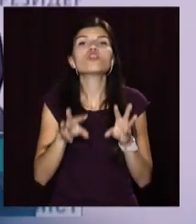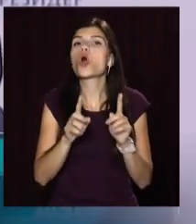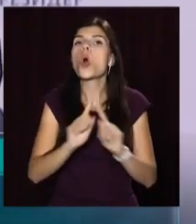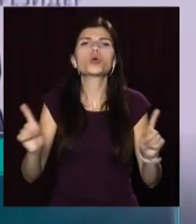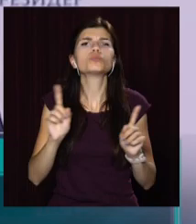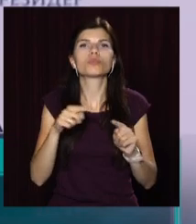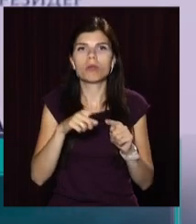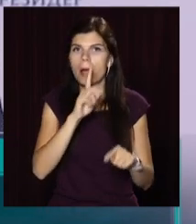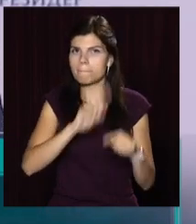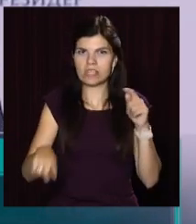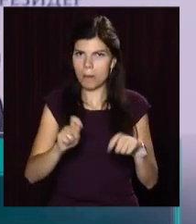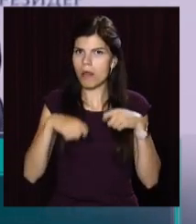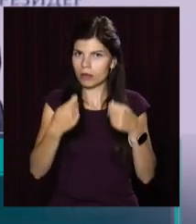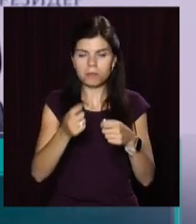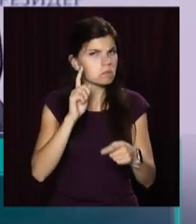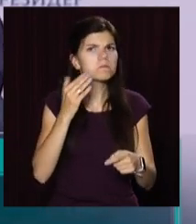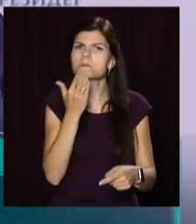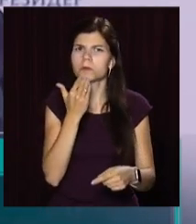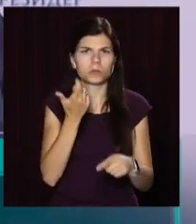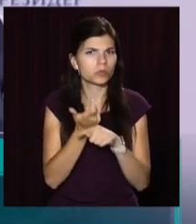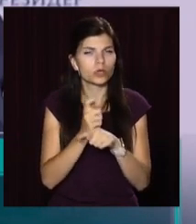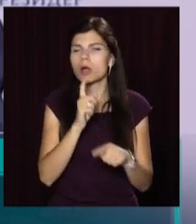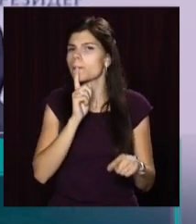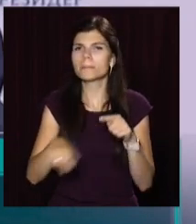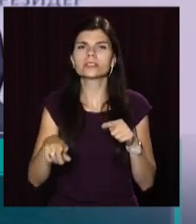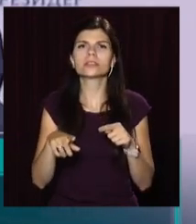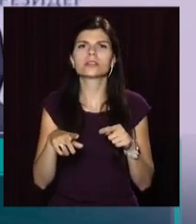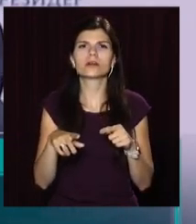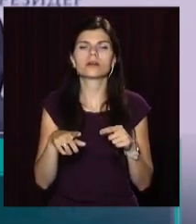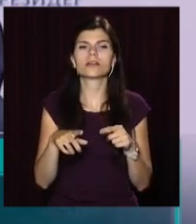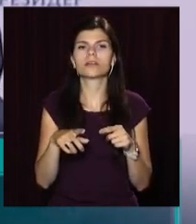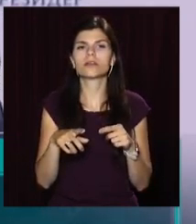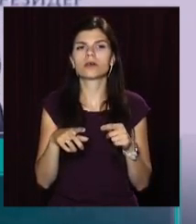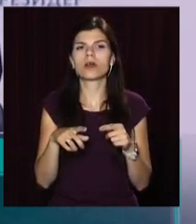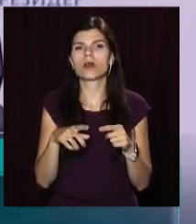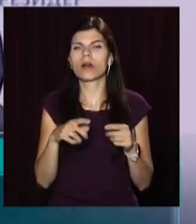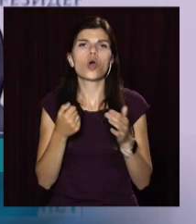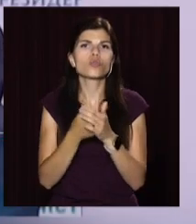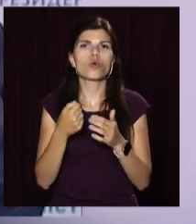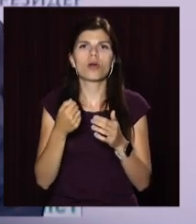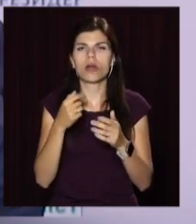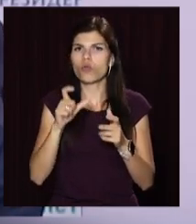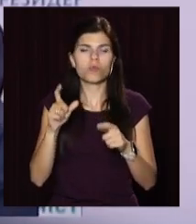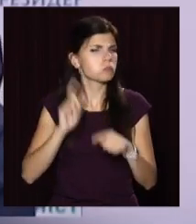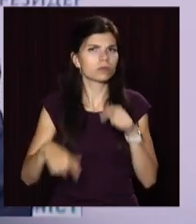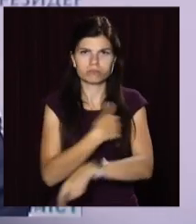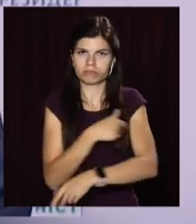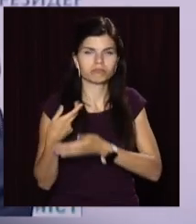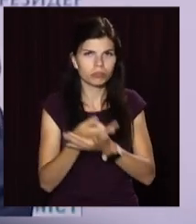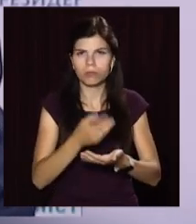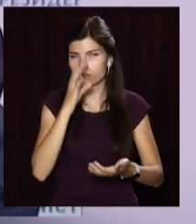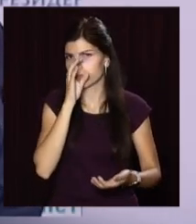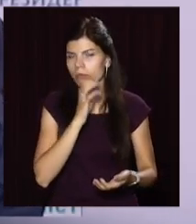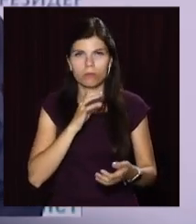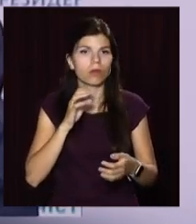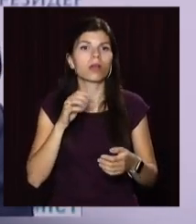тому, що він швидше передається, швидше призводить до госпіталізації людей, і це призводить до того, що